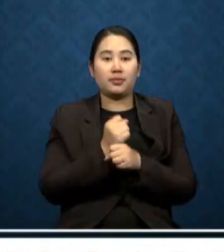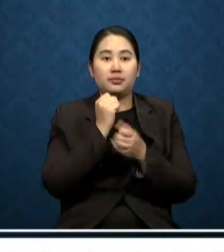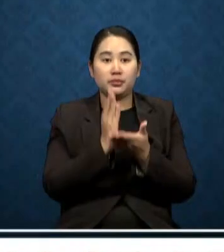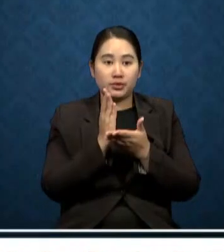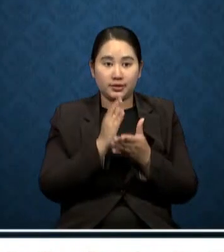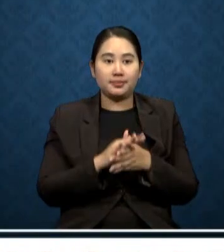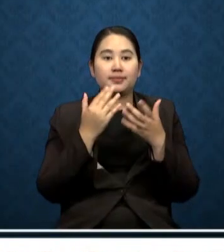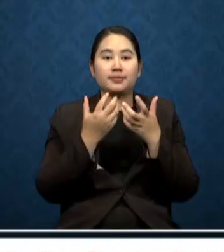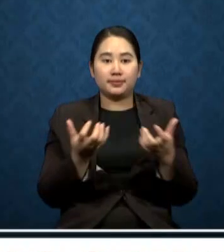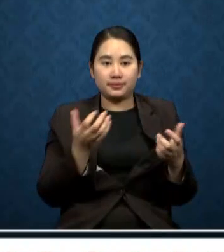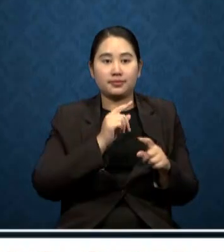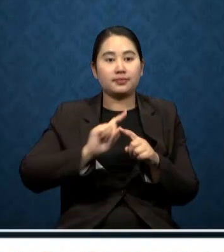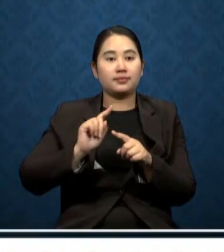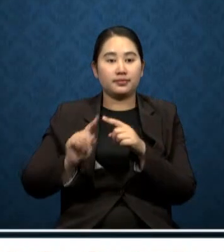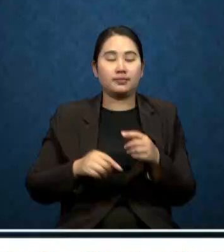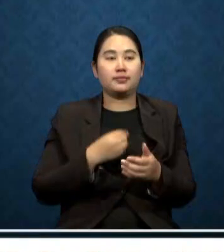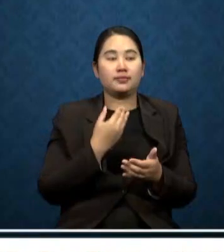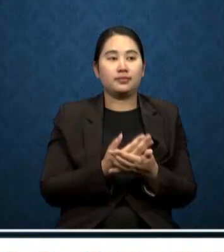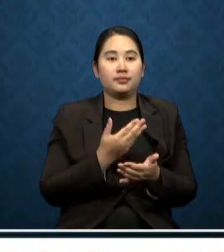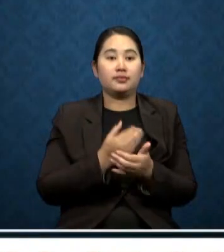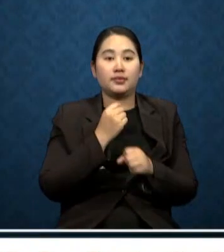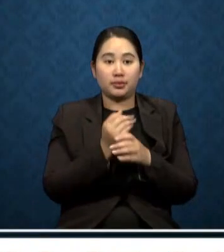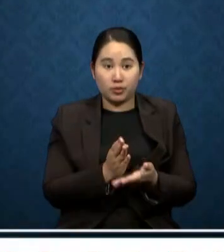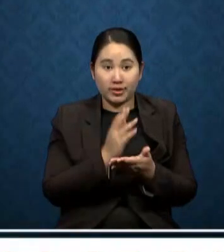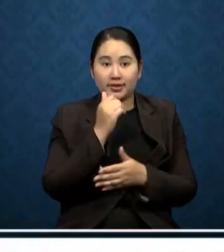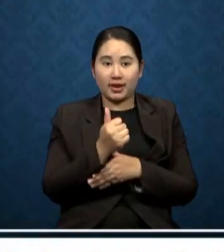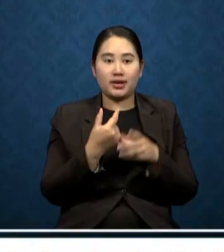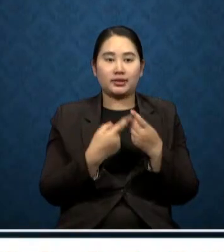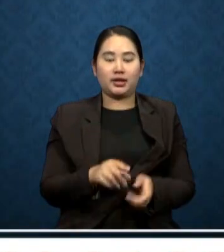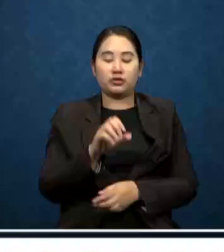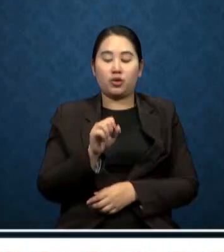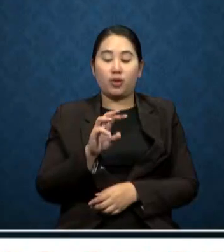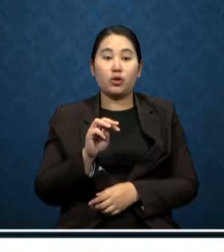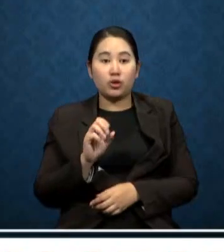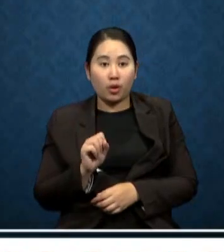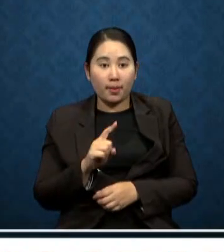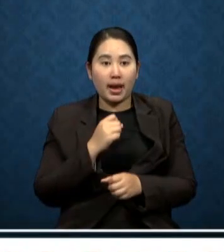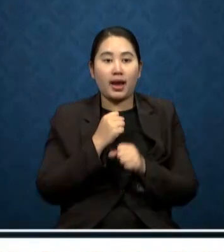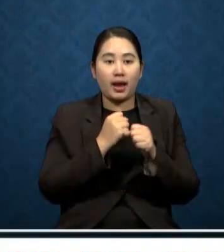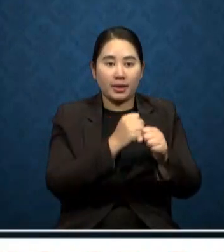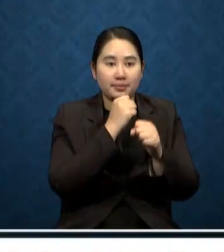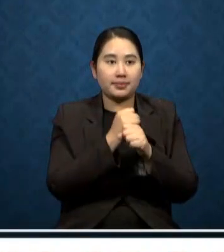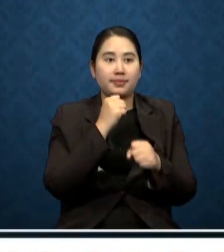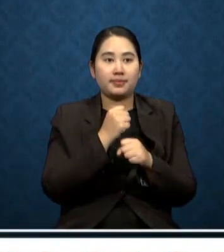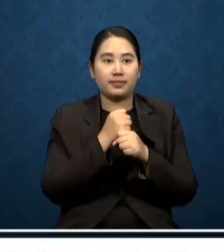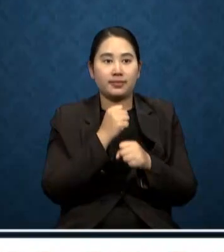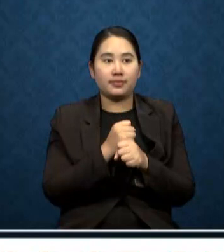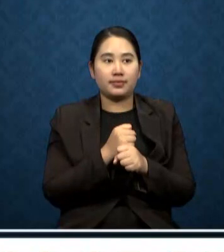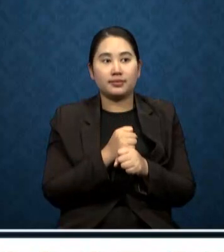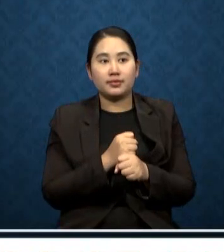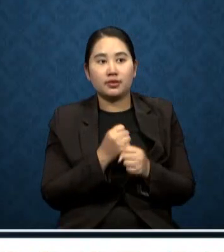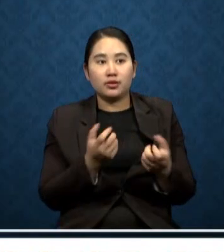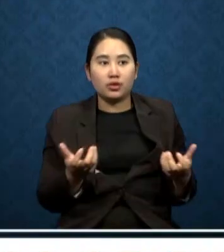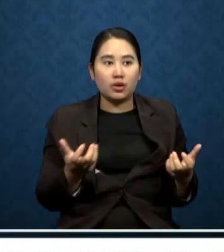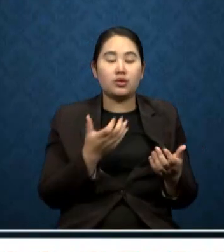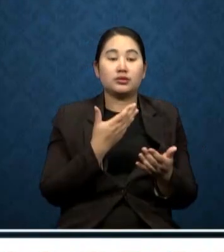้ ies. whatิีการ อัดตรงั้น